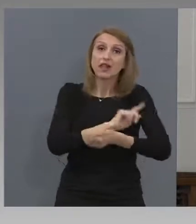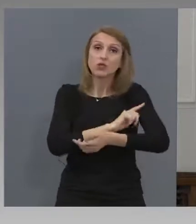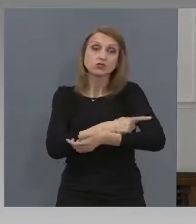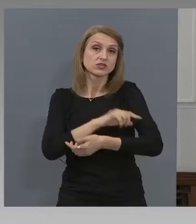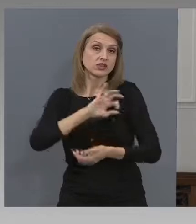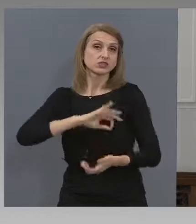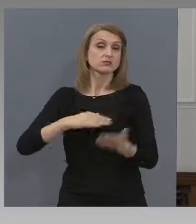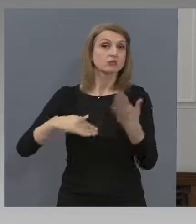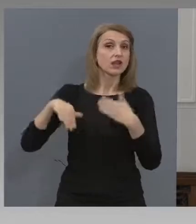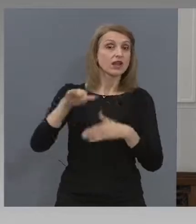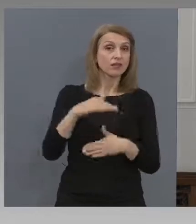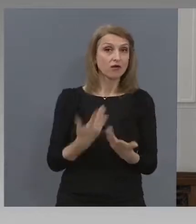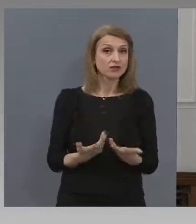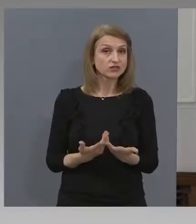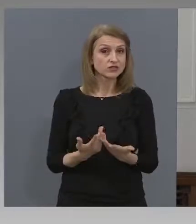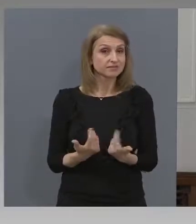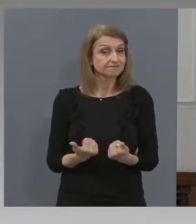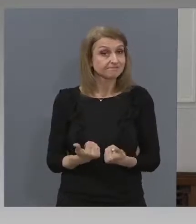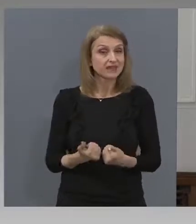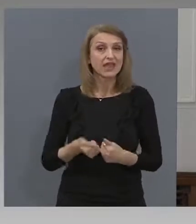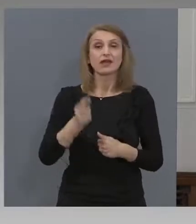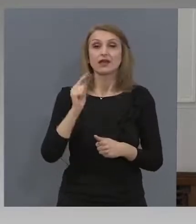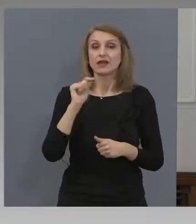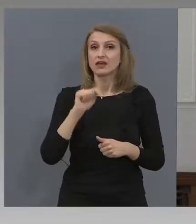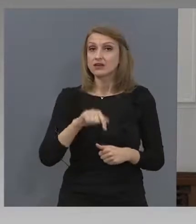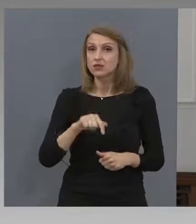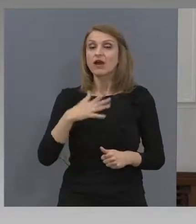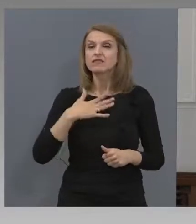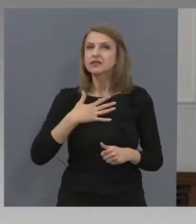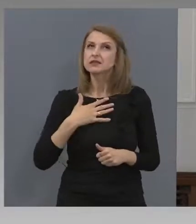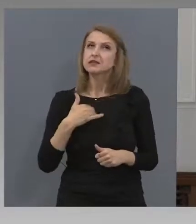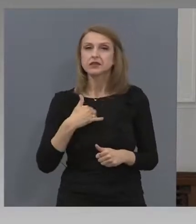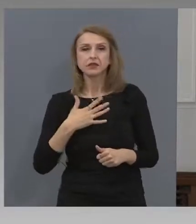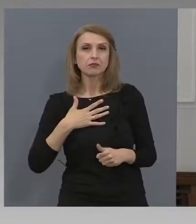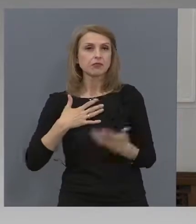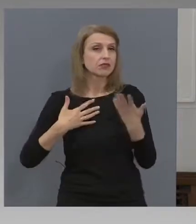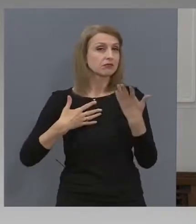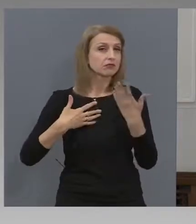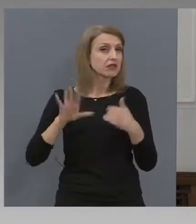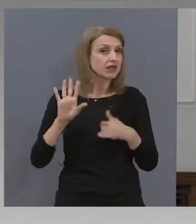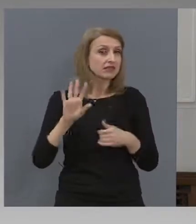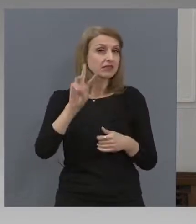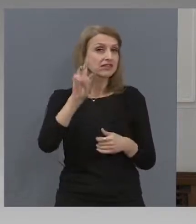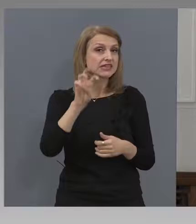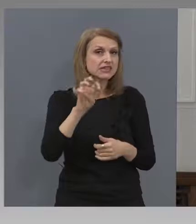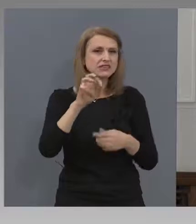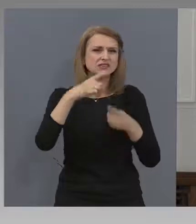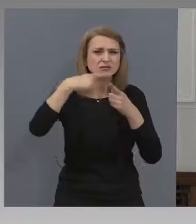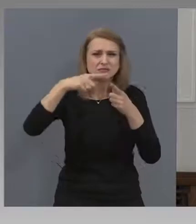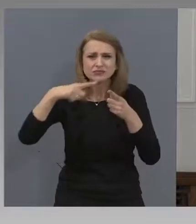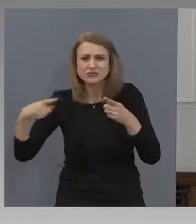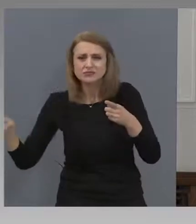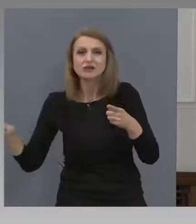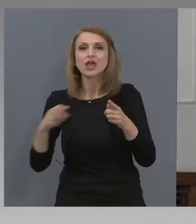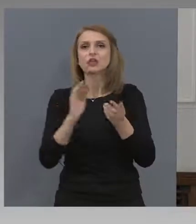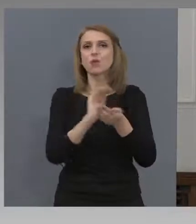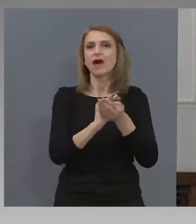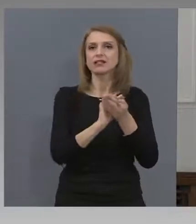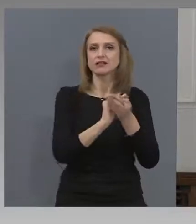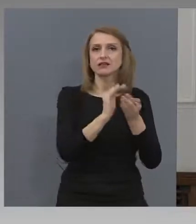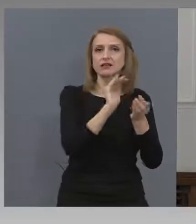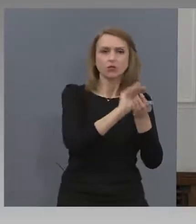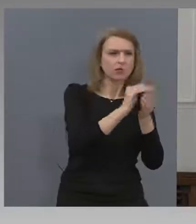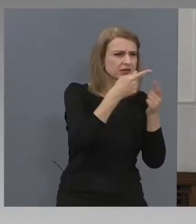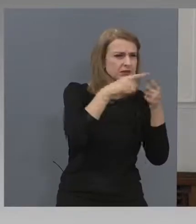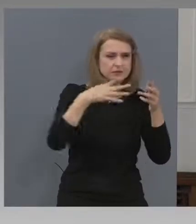тези моменти. И тогава ние имаме над 30 различни асортимента домати, които предлагаме,